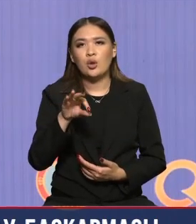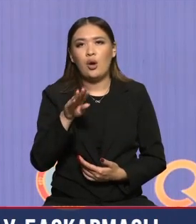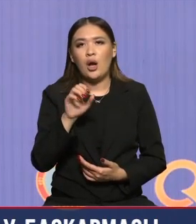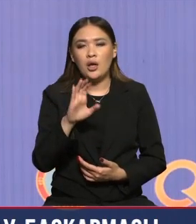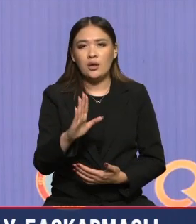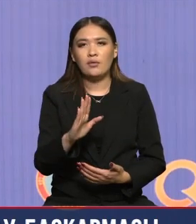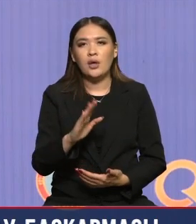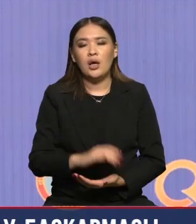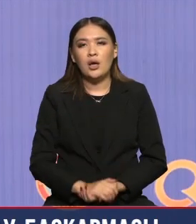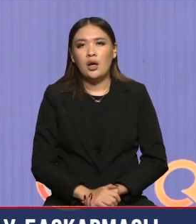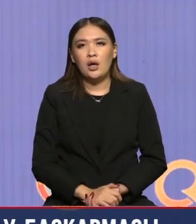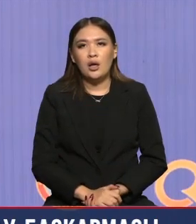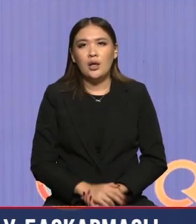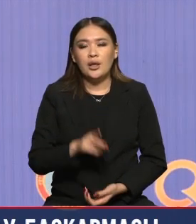Тоқаев